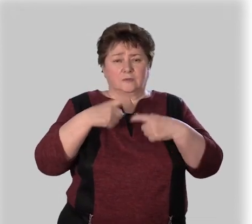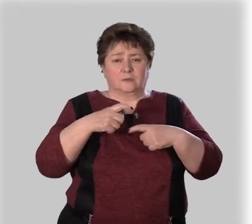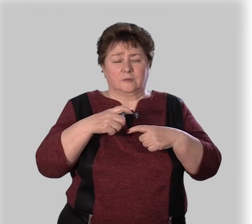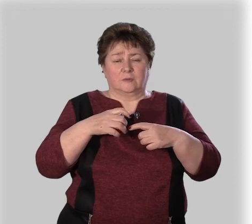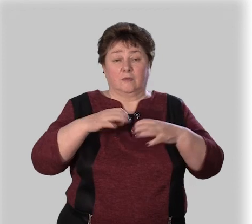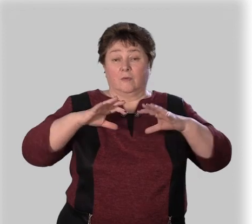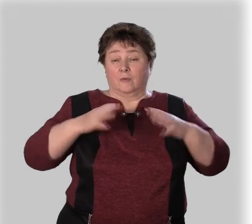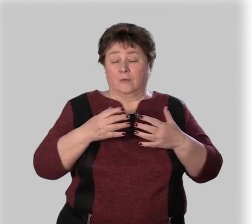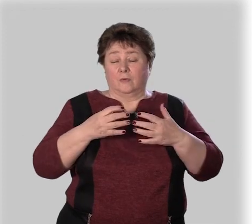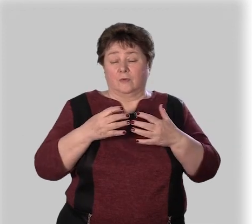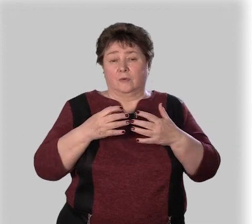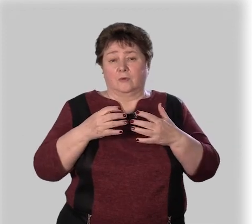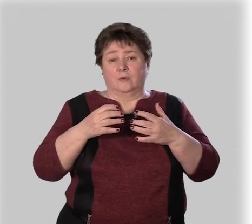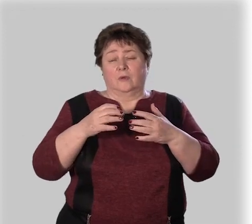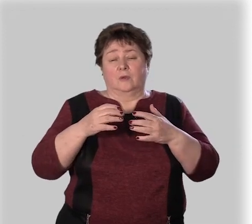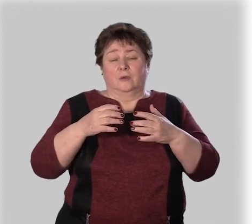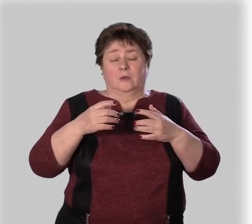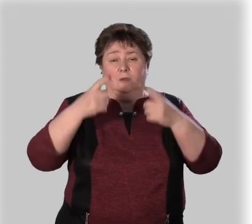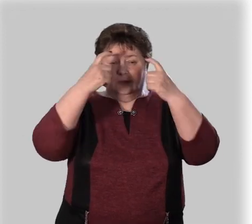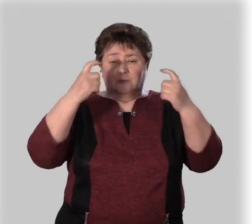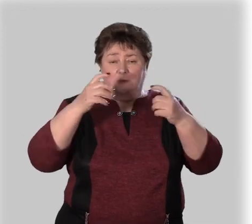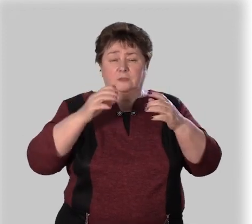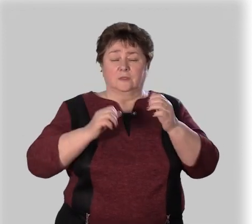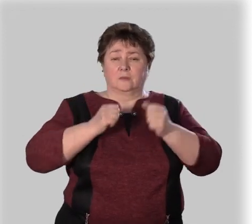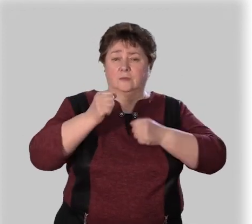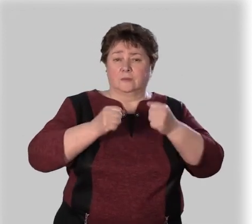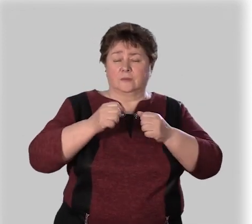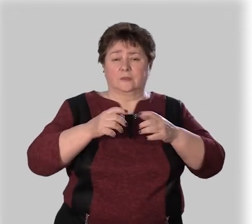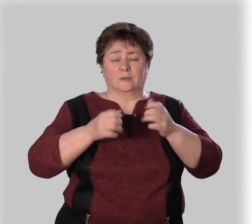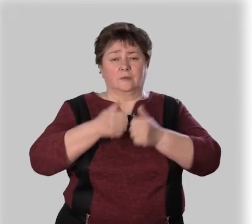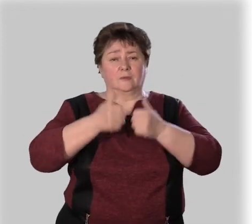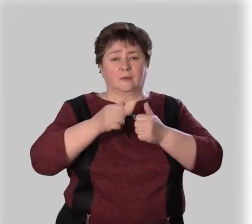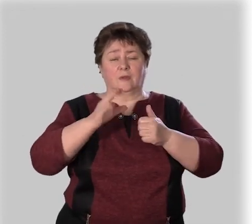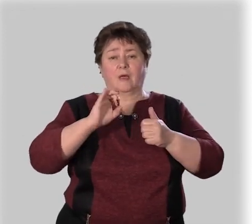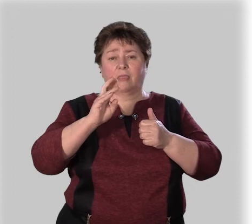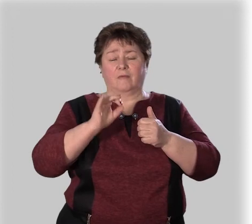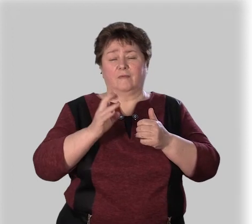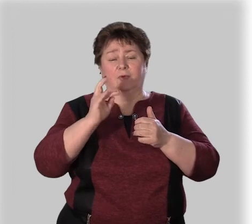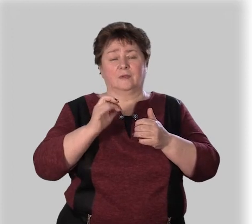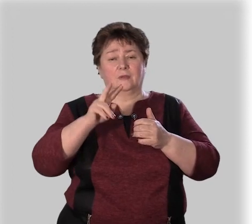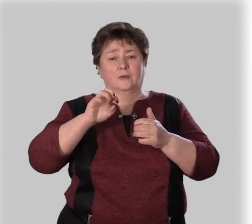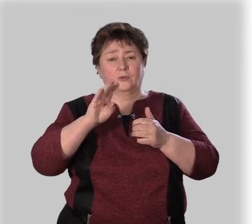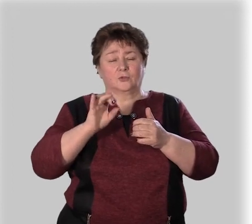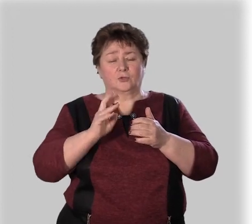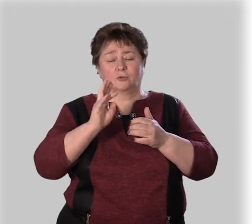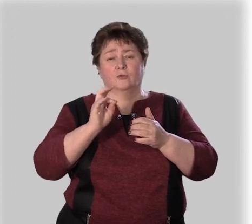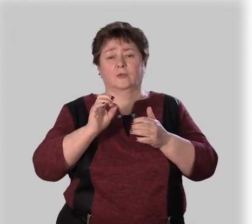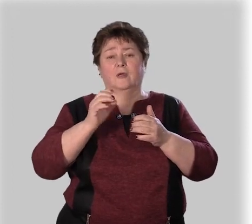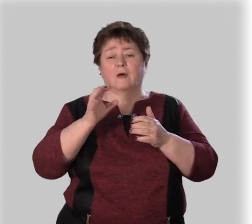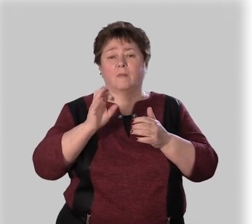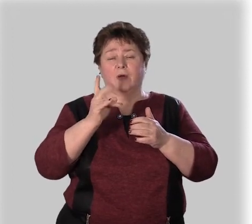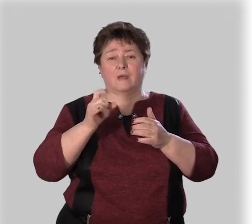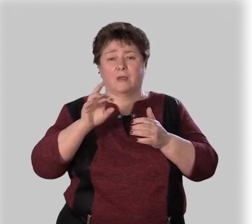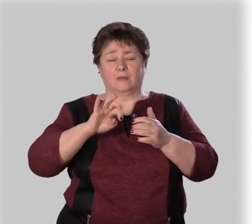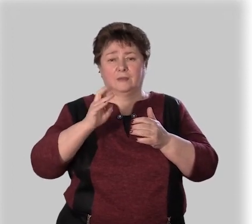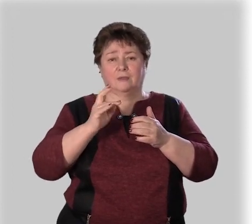неожиданного известия о победе в конкурсе Анвар не лишен обаяния, но себе на